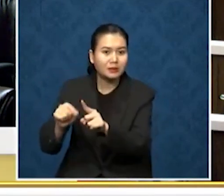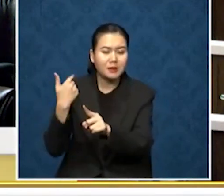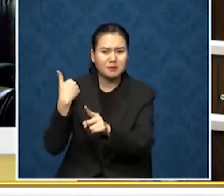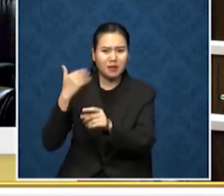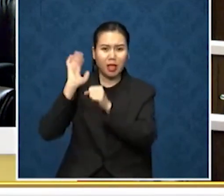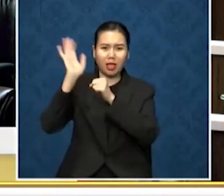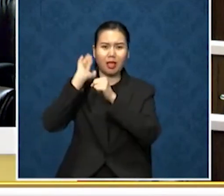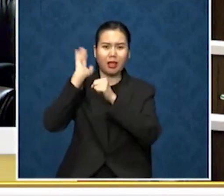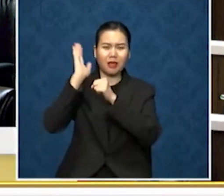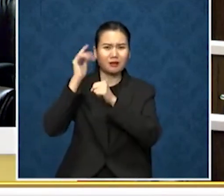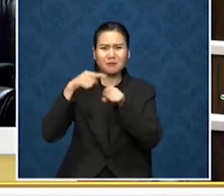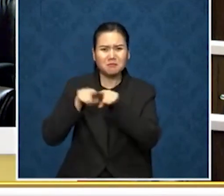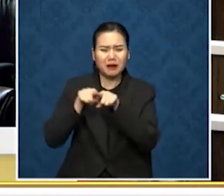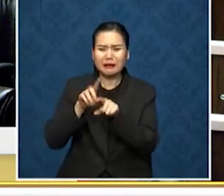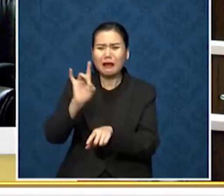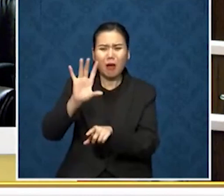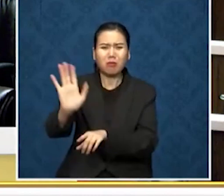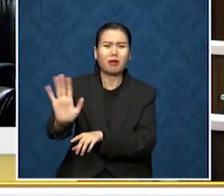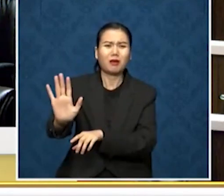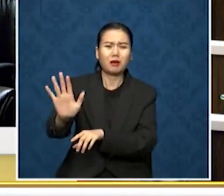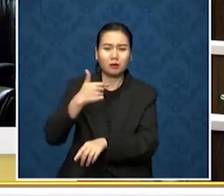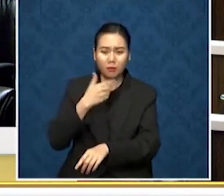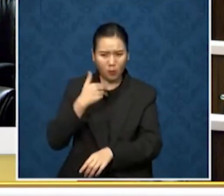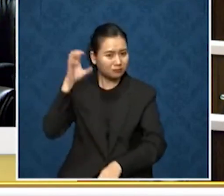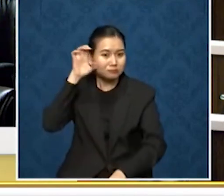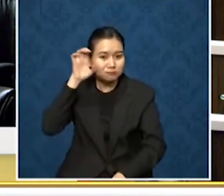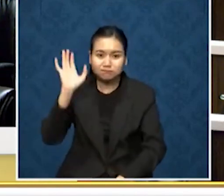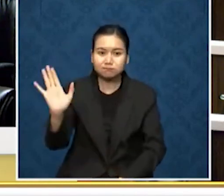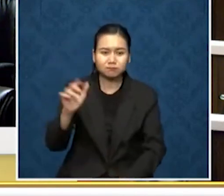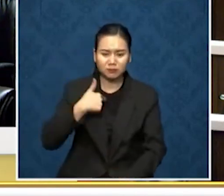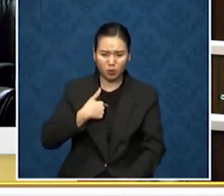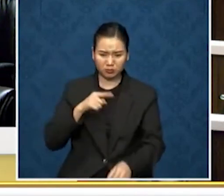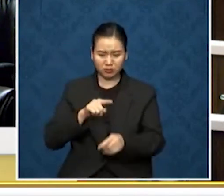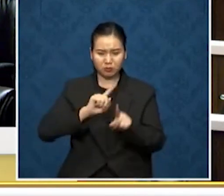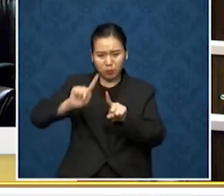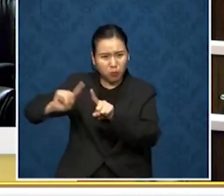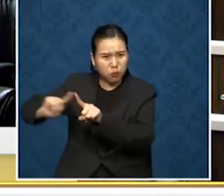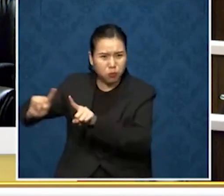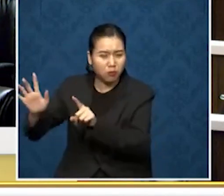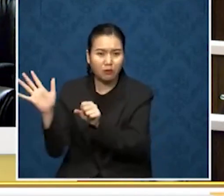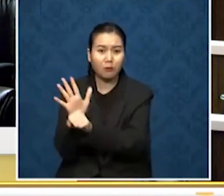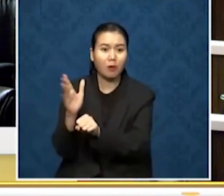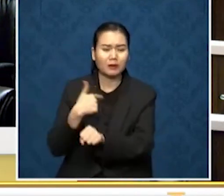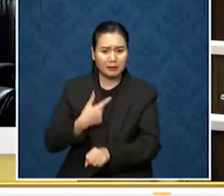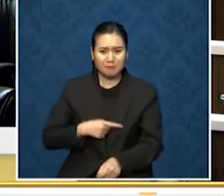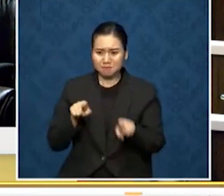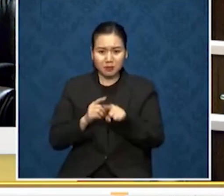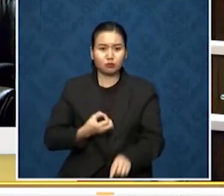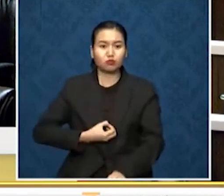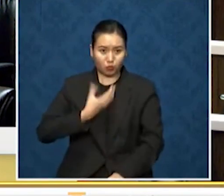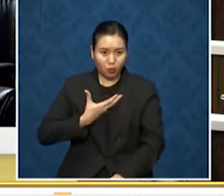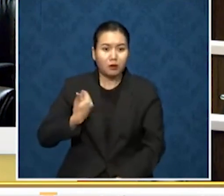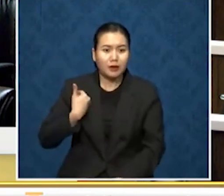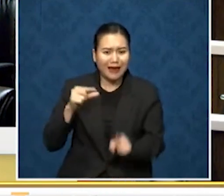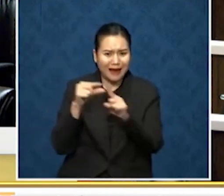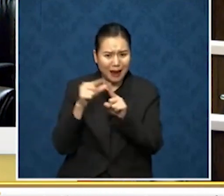อภิปรายราวกับว่าอย่าให้มี 100%เลยเพราะไม่เชื่อว่าจะสะท้อนถึงความหลากหลายได้เป็นเรื่องที่น่าตกใจที่